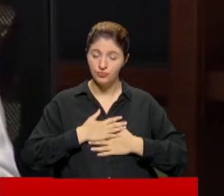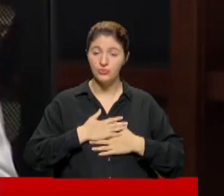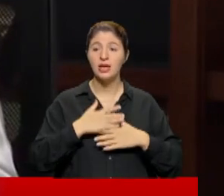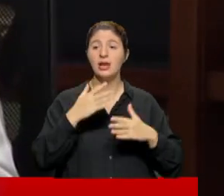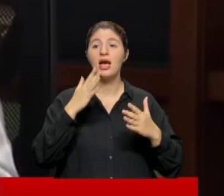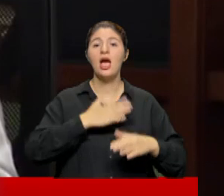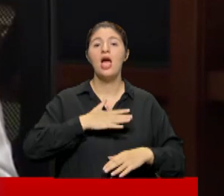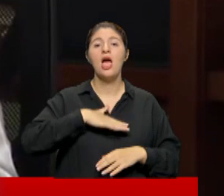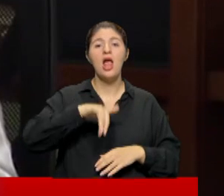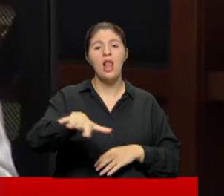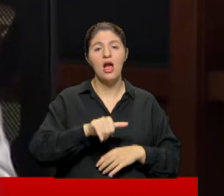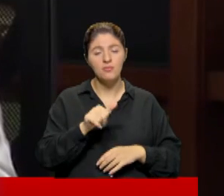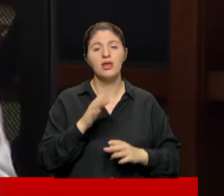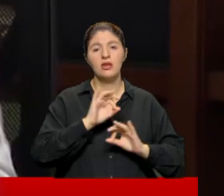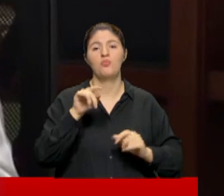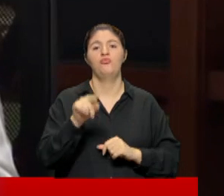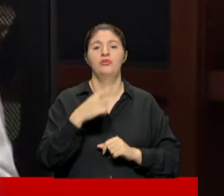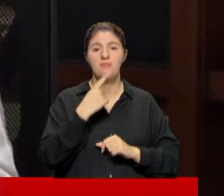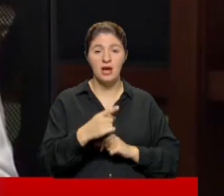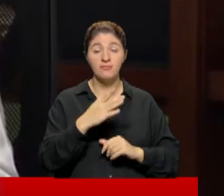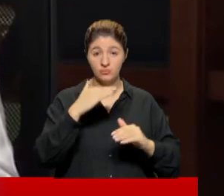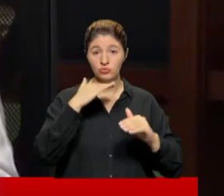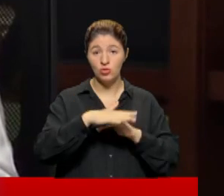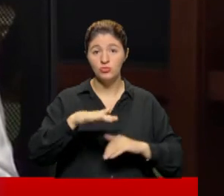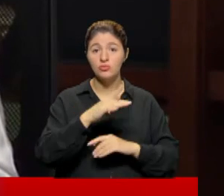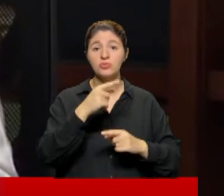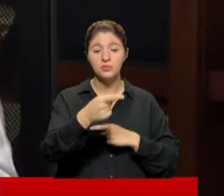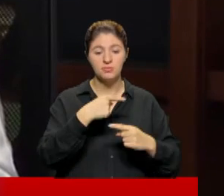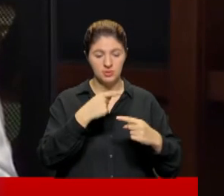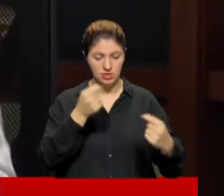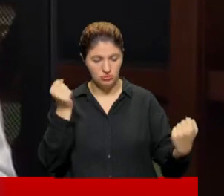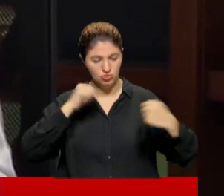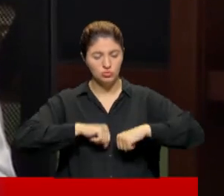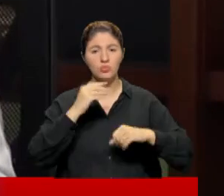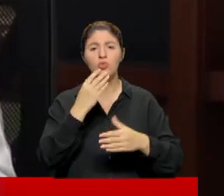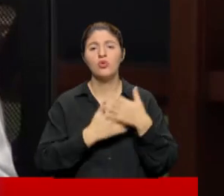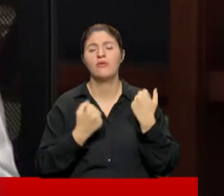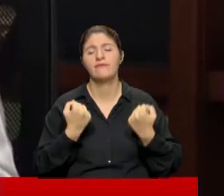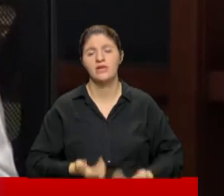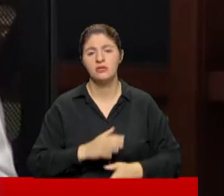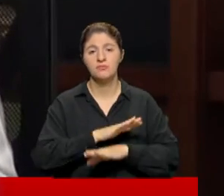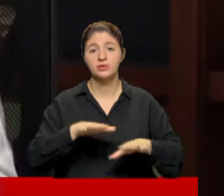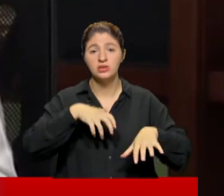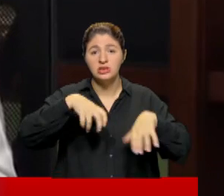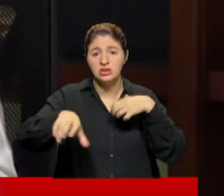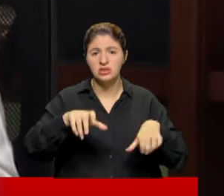helalleşme aslında tam da bu halkımız bir birine düşürülmek yorgun düştü